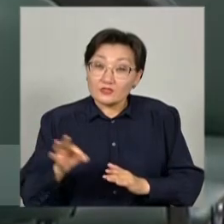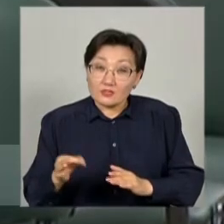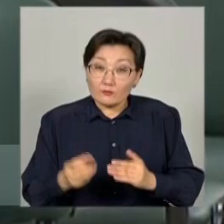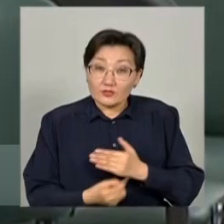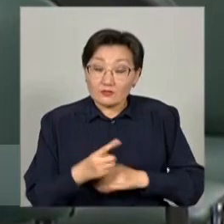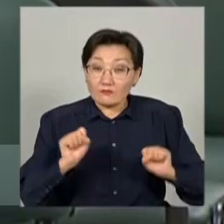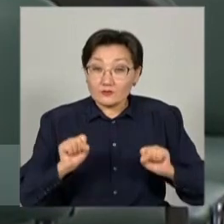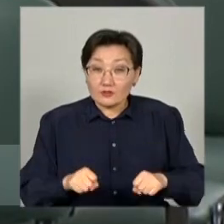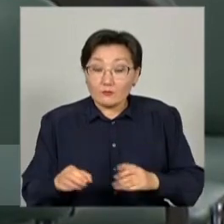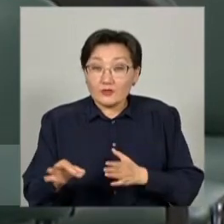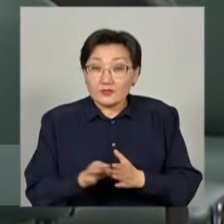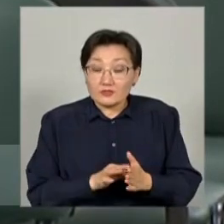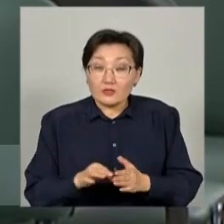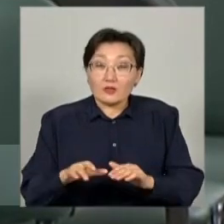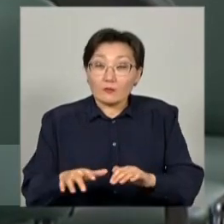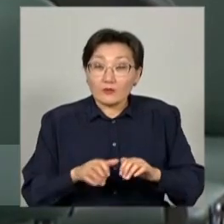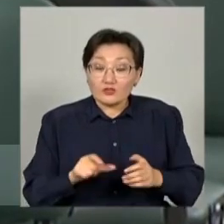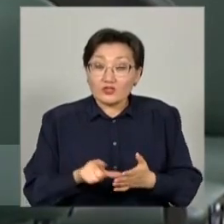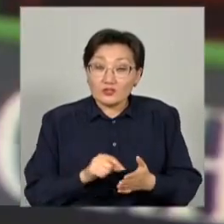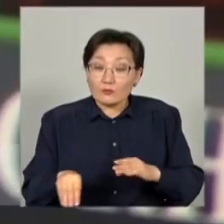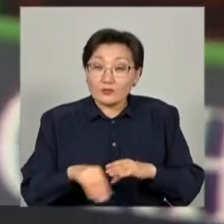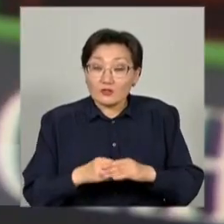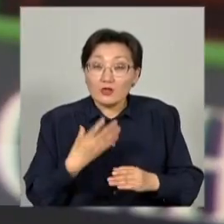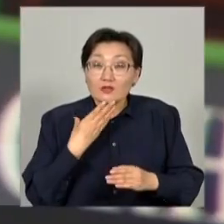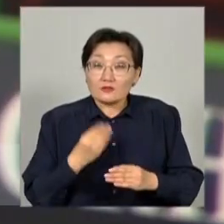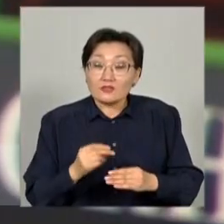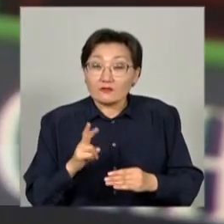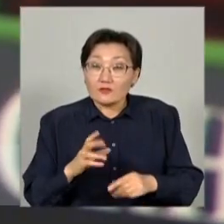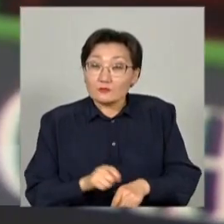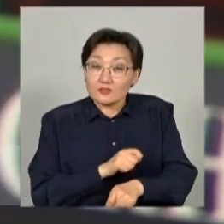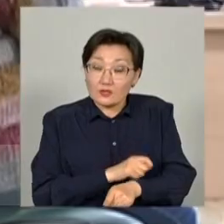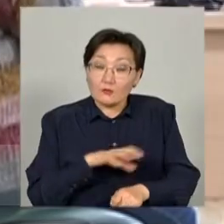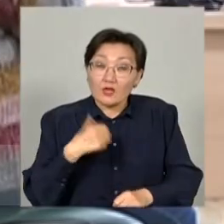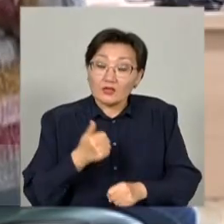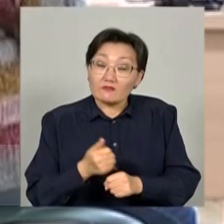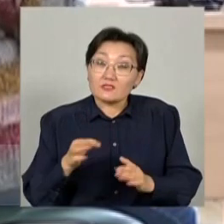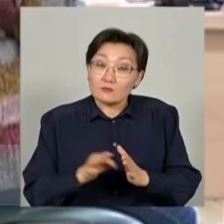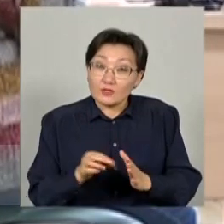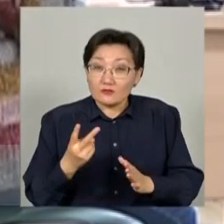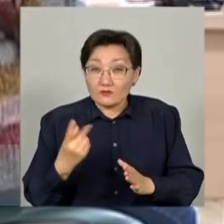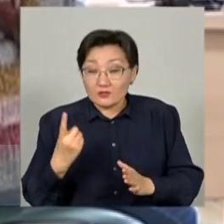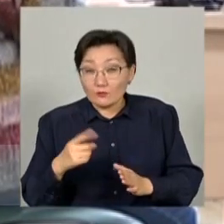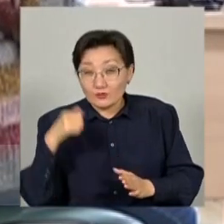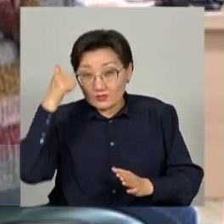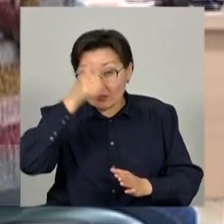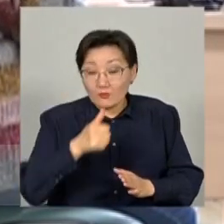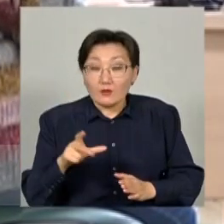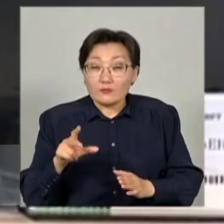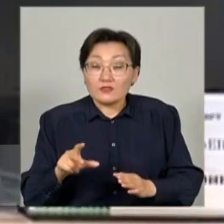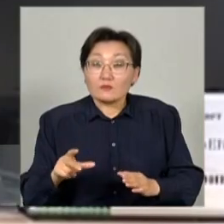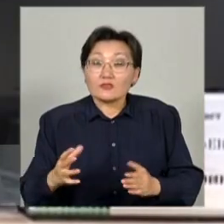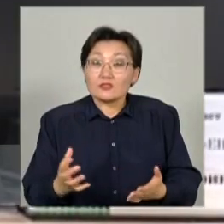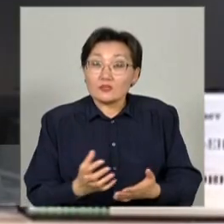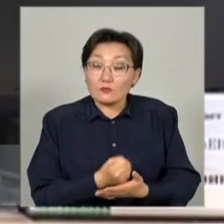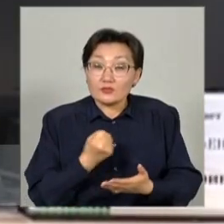появилась возможность досрочного снятия пенсионки, именно собственные квадратные метры были главной целью. В 2021 году их счастливыми